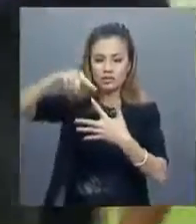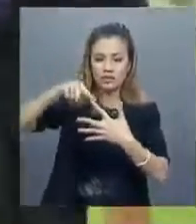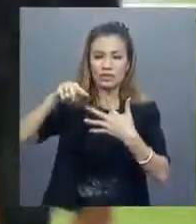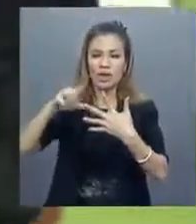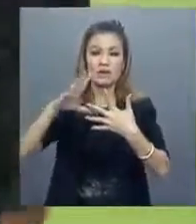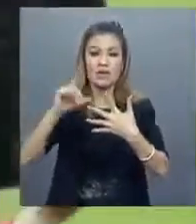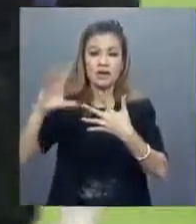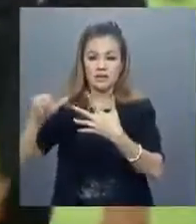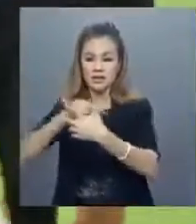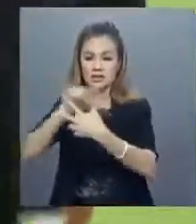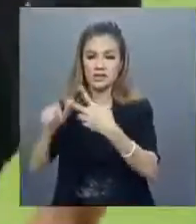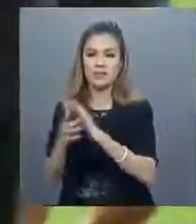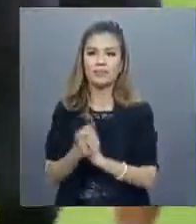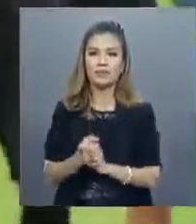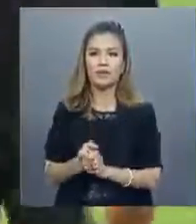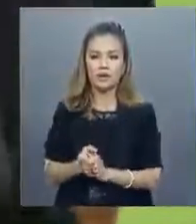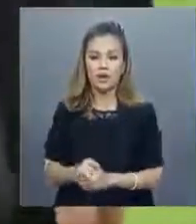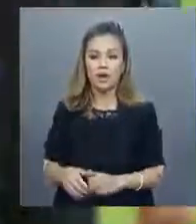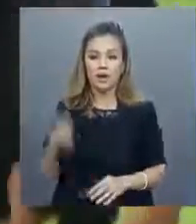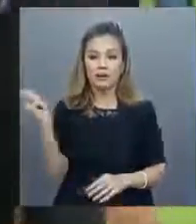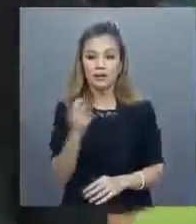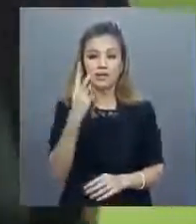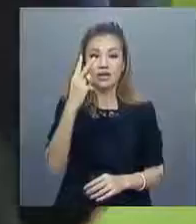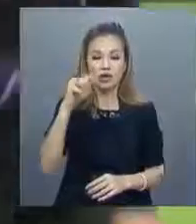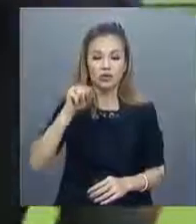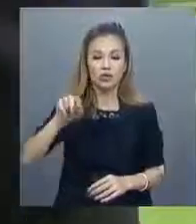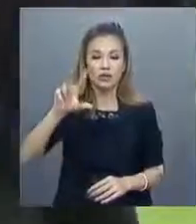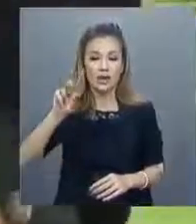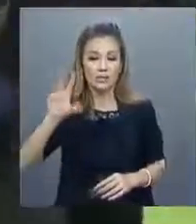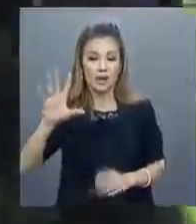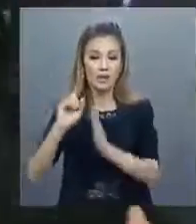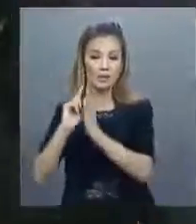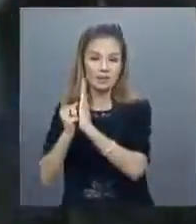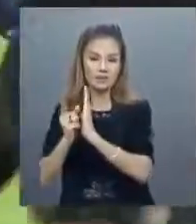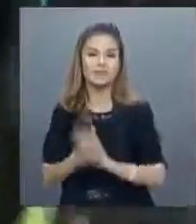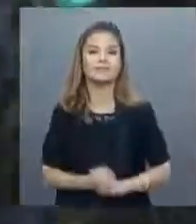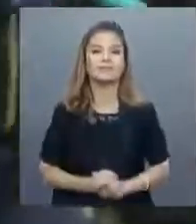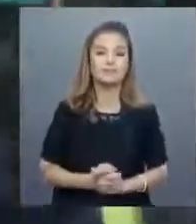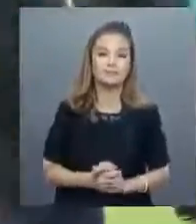สคู่นี้เล่นเวลา 2:45 น.นะครับพร้อมกับคู่ระหว่างยูเวนตุสกับบาเยิร์นมิวนิก